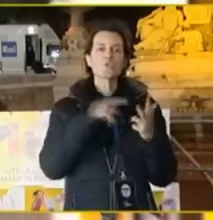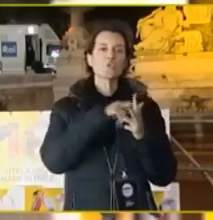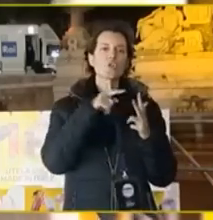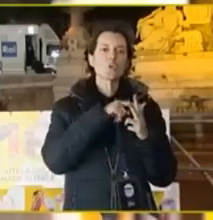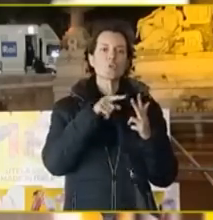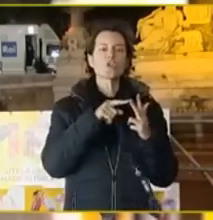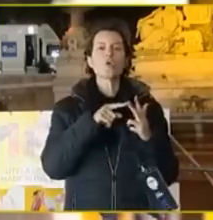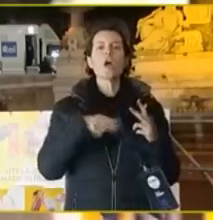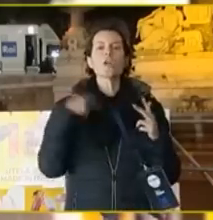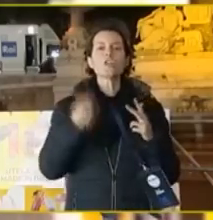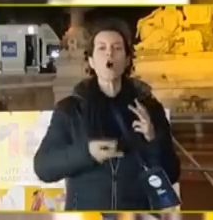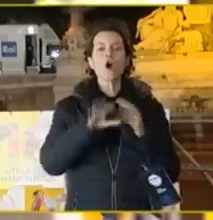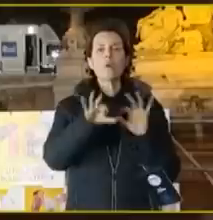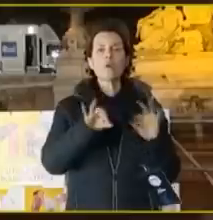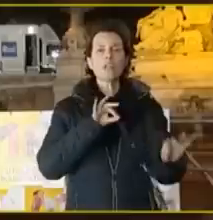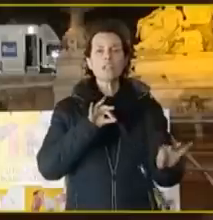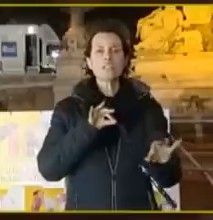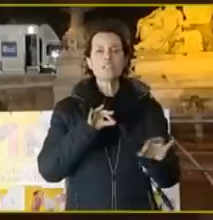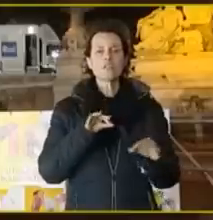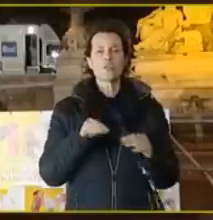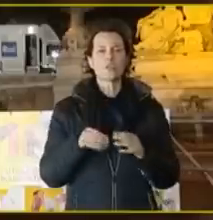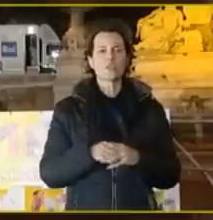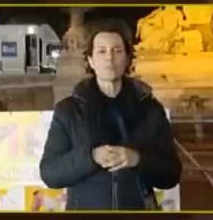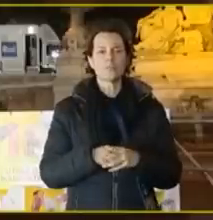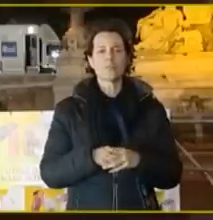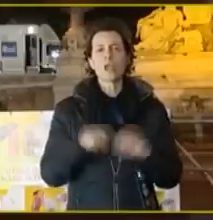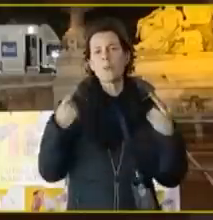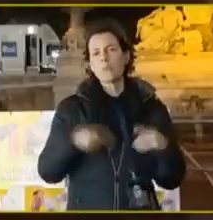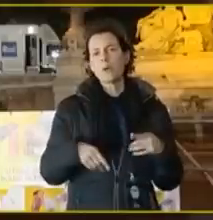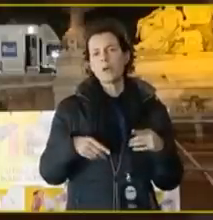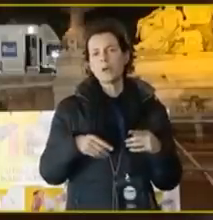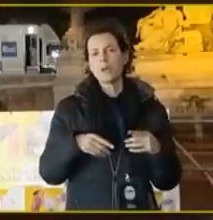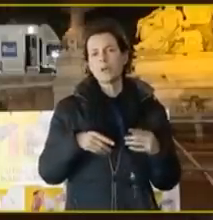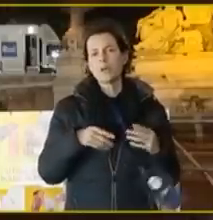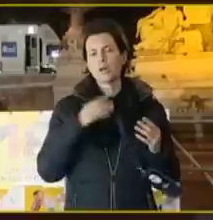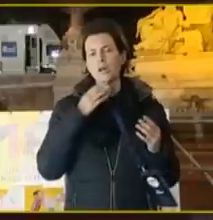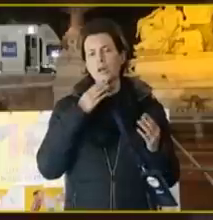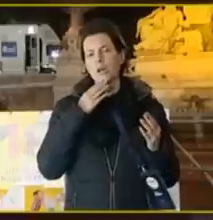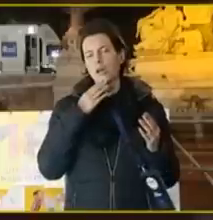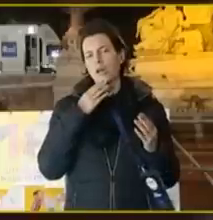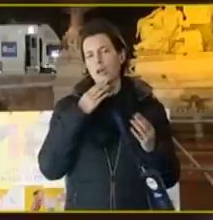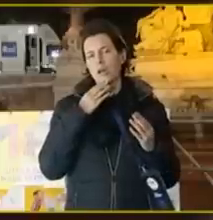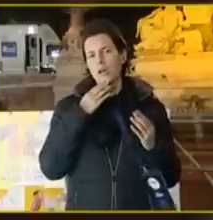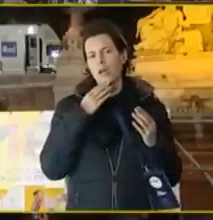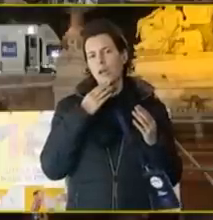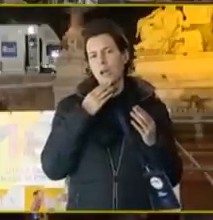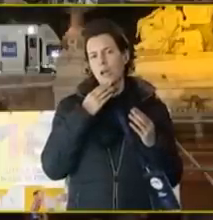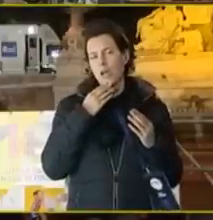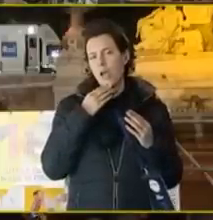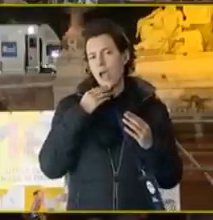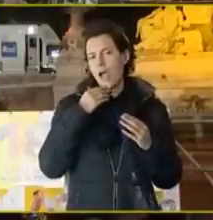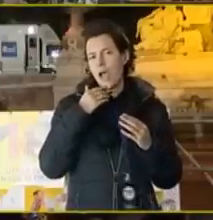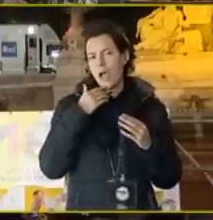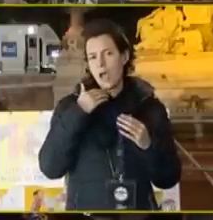ma dopo le elezioni perché io sono ineleggibile. Questa barzelletta non ci deve preoccupare tanto per